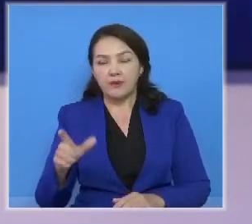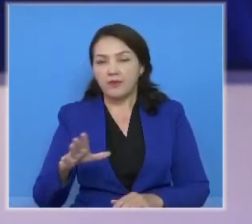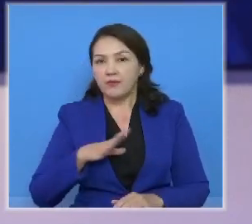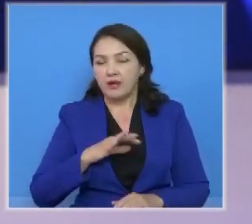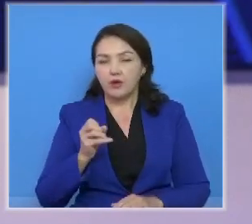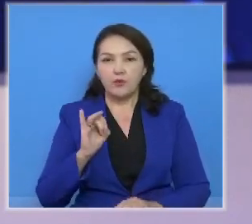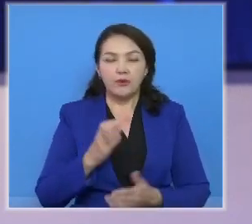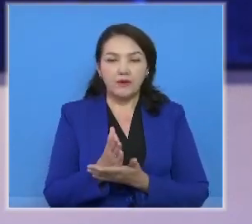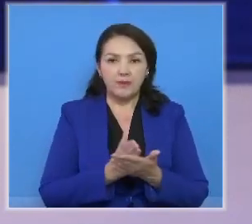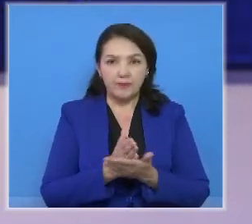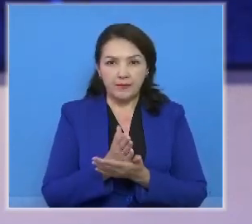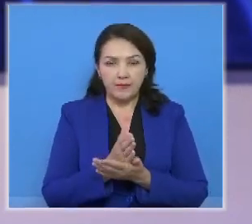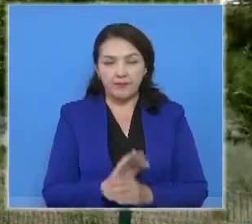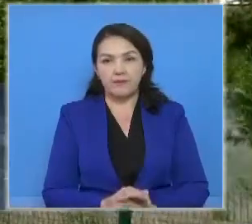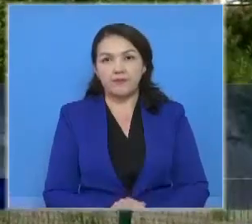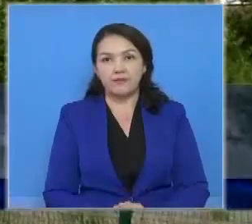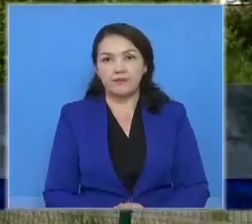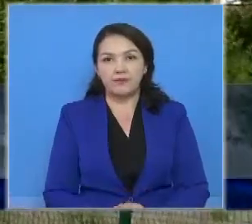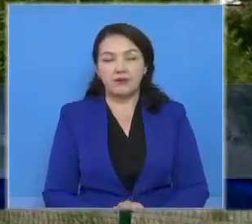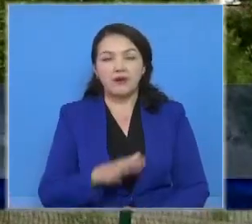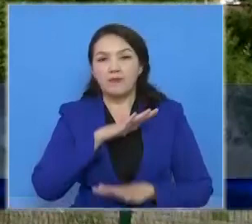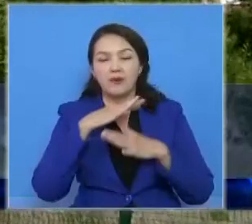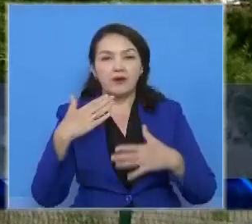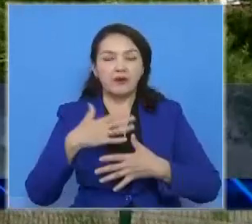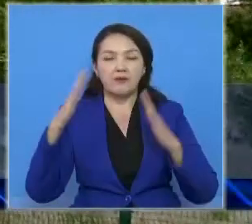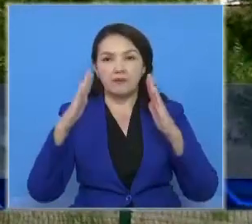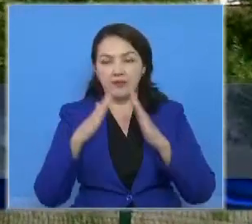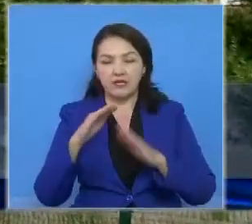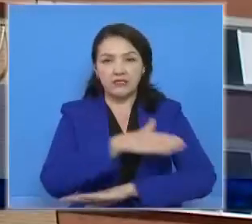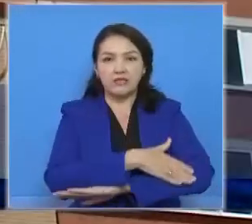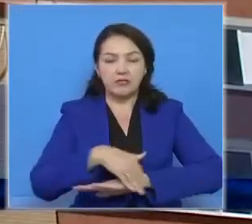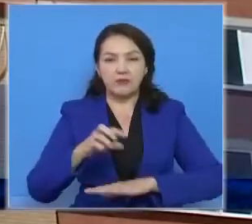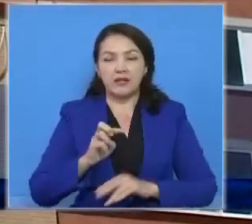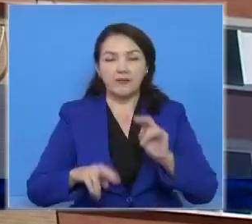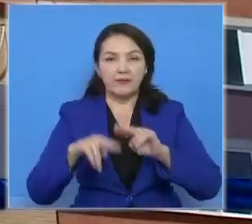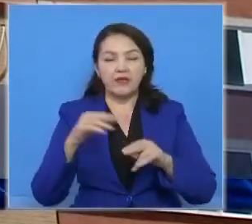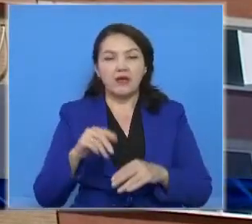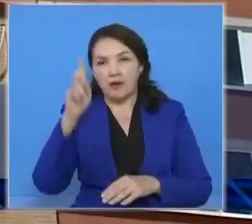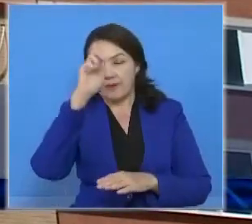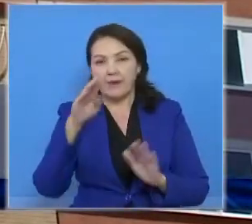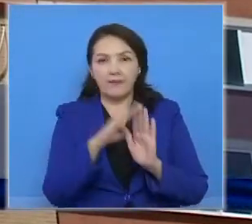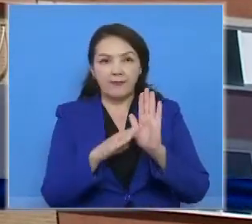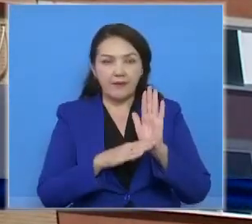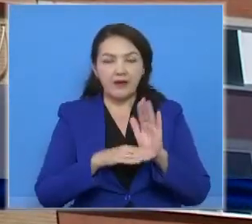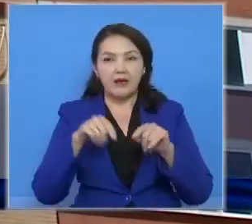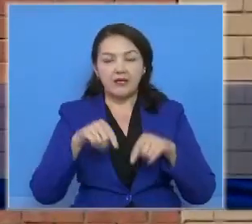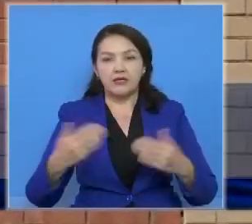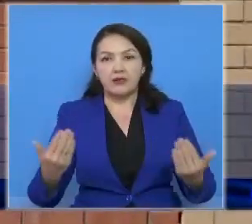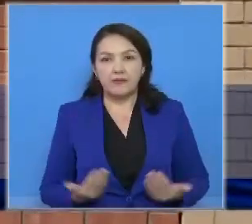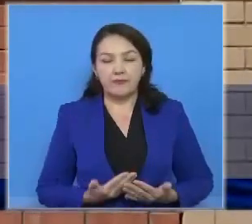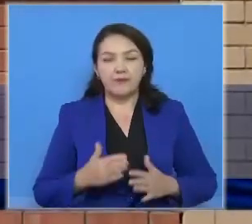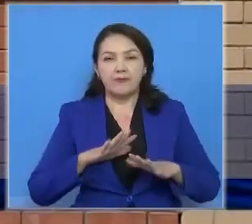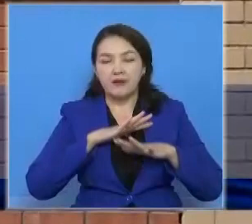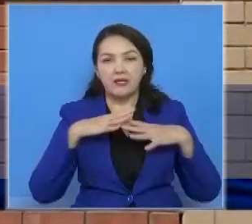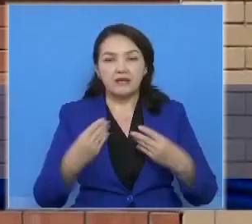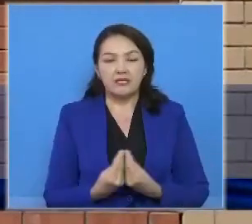представителя коммунальных служб. Большинство домов в жилом массиве Сет-Батыра построены по государственной программе. Здесь проживают